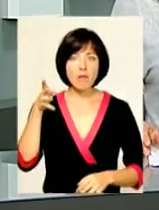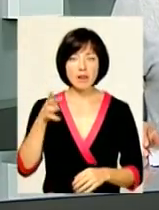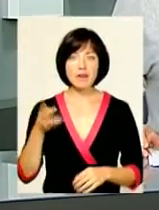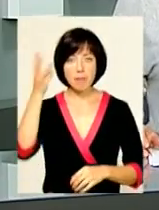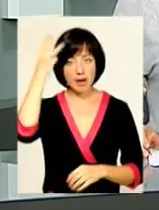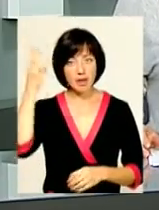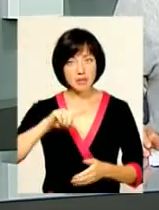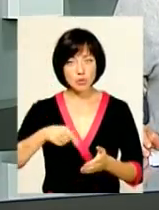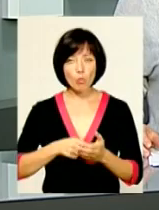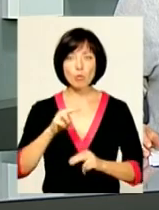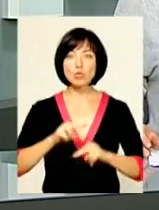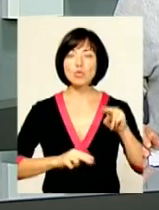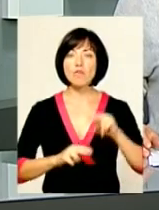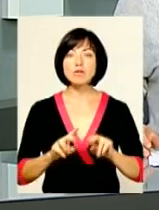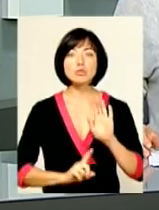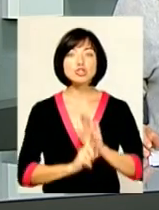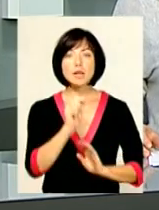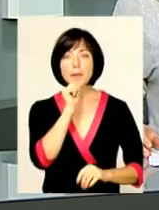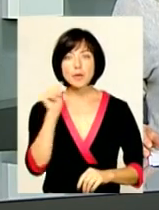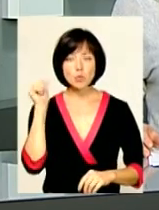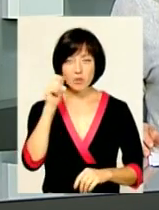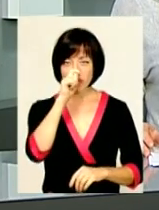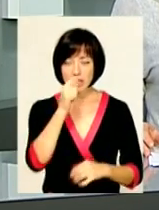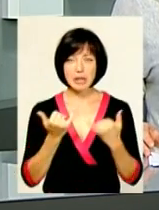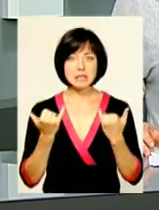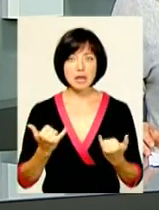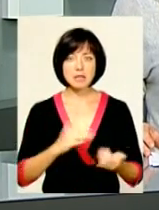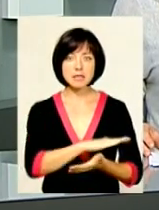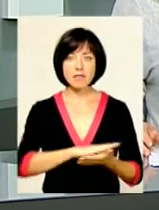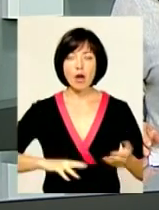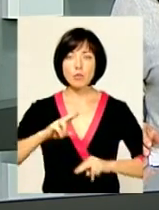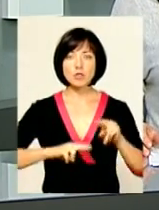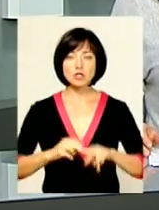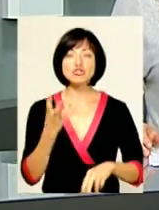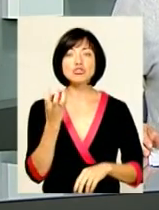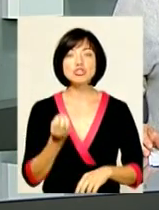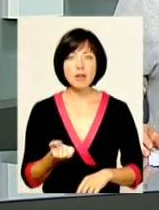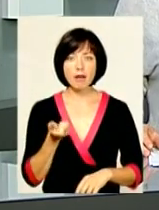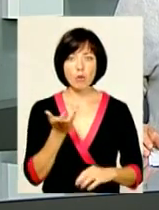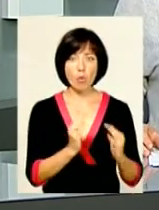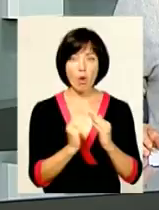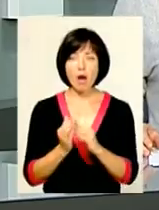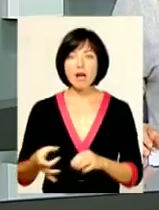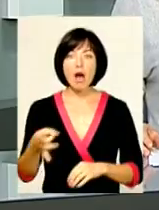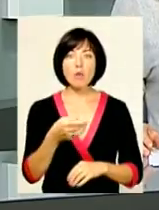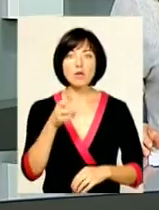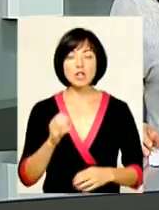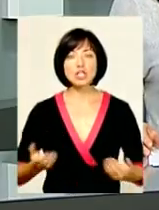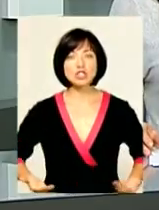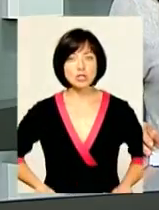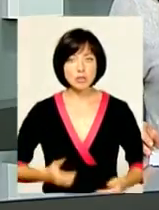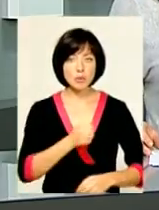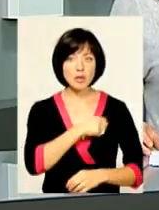Хмельницького. Зводити цей будинок почали торік у квітні, а зараз триває будівництво ще кількох. Район, де мешкатимуть